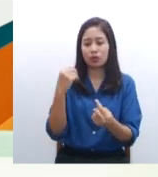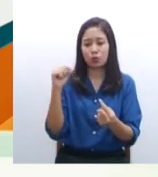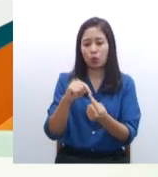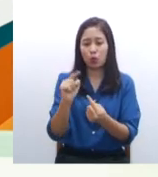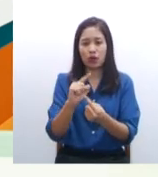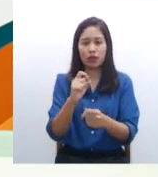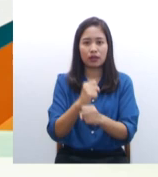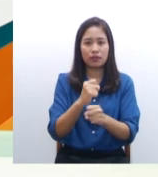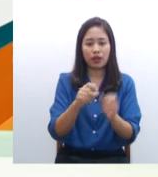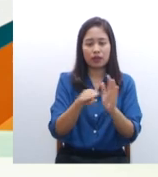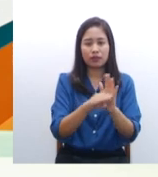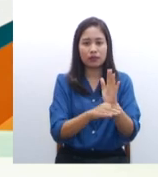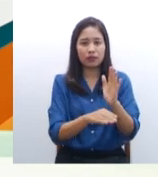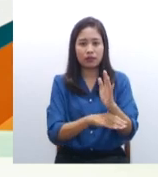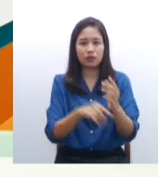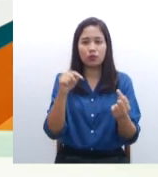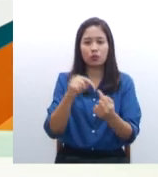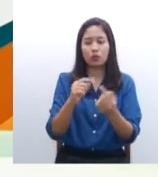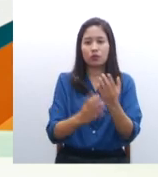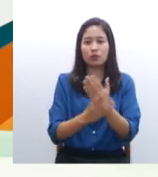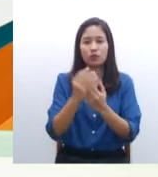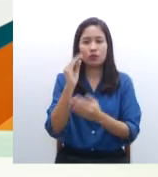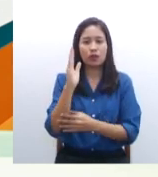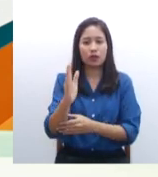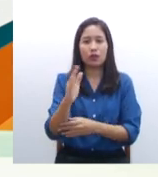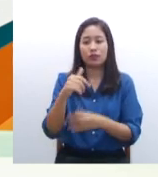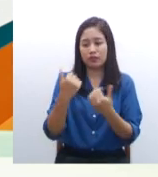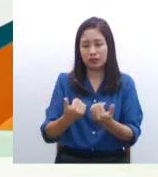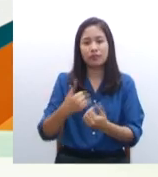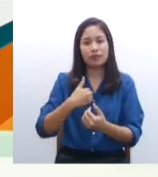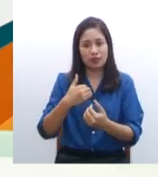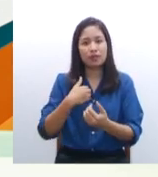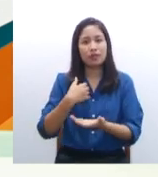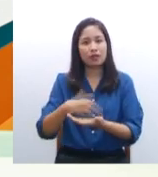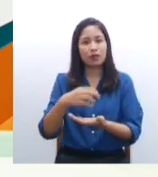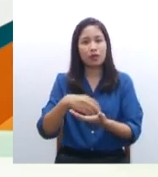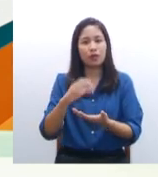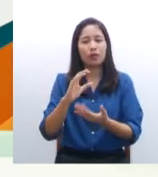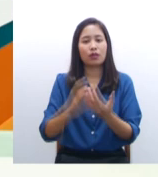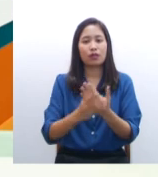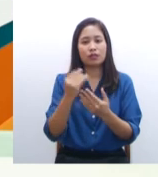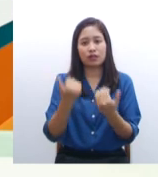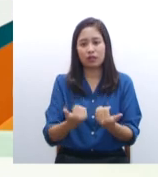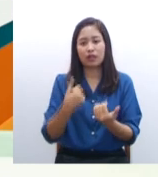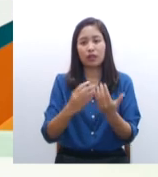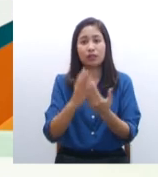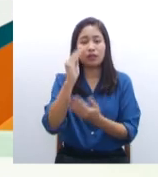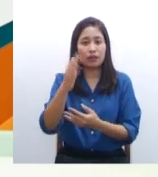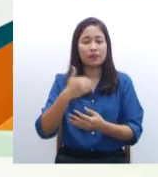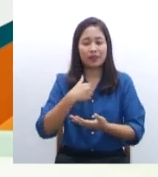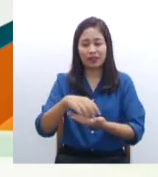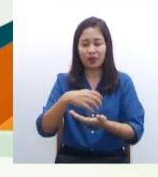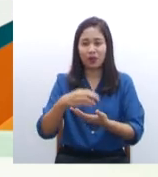ที่ทางสำนักงานคณะกรรมการการศึกษาขั้นพื้นฐานจะดำเนินการในอาทิตย์ต่อไปนะครับซึ่งจะได้แ